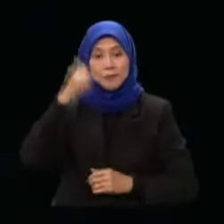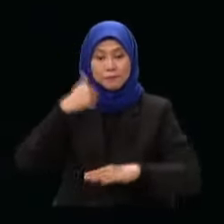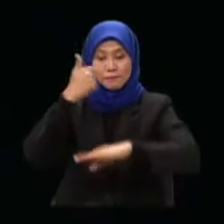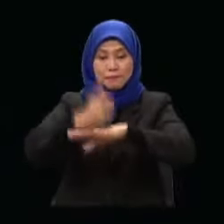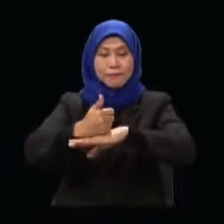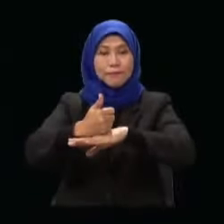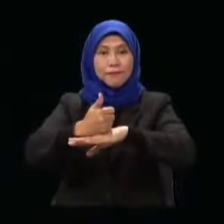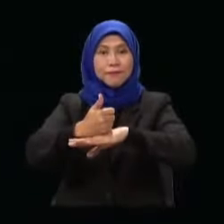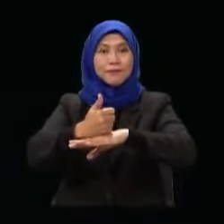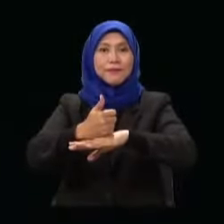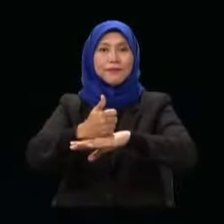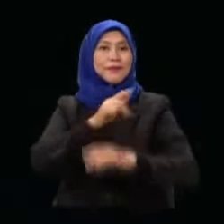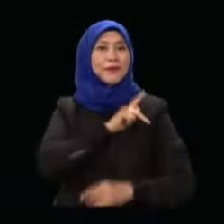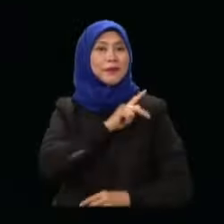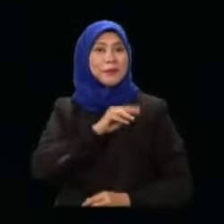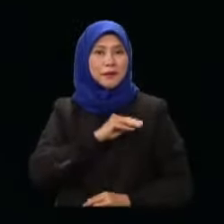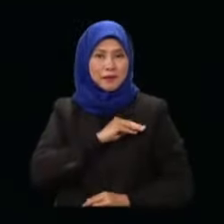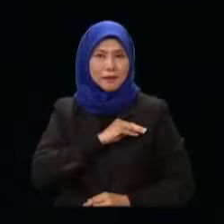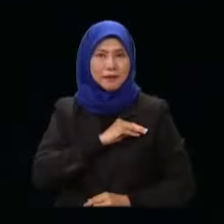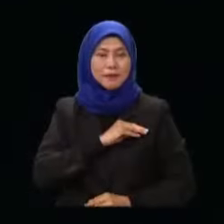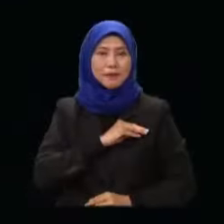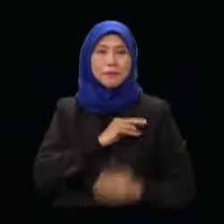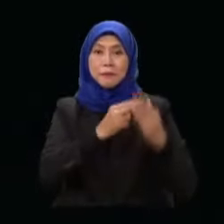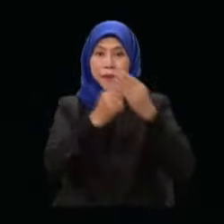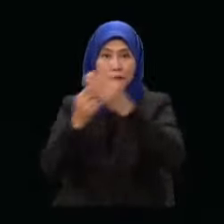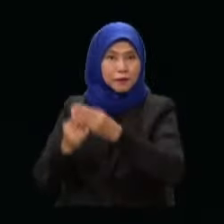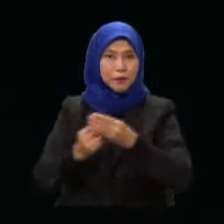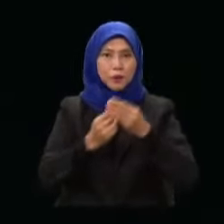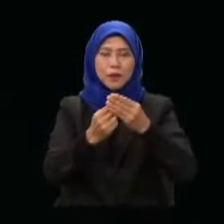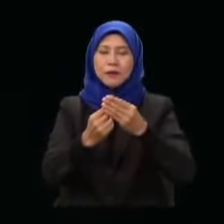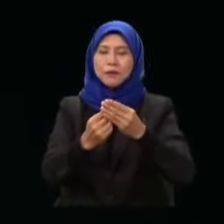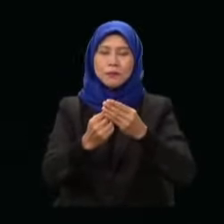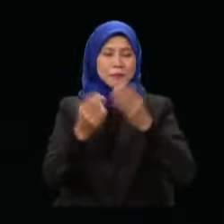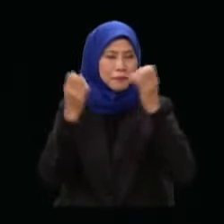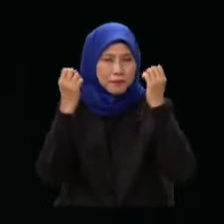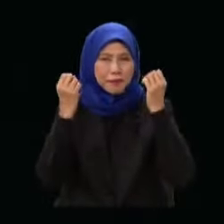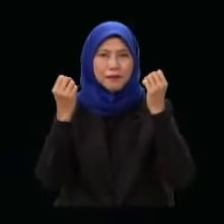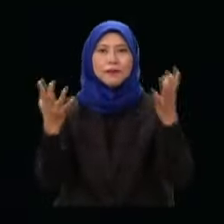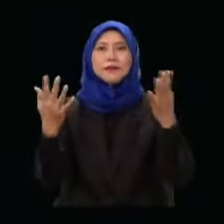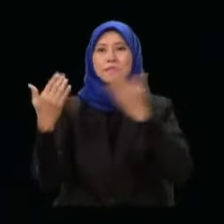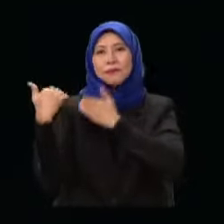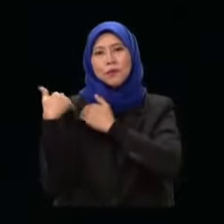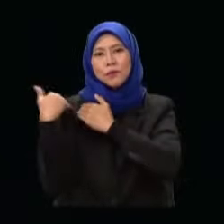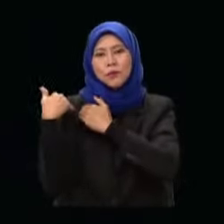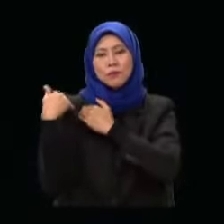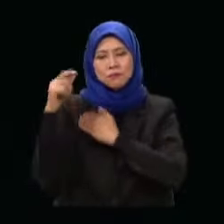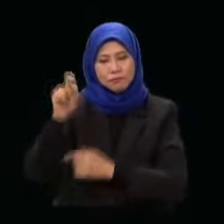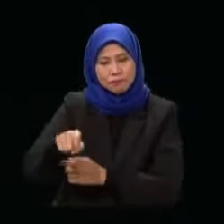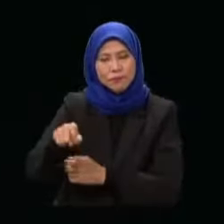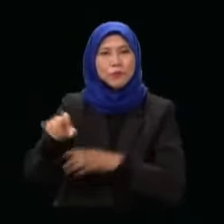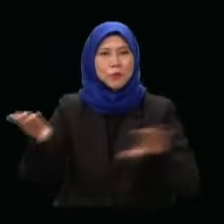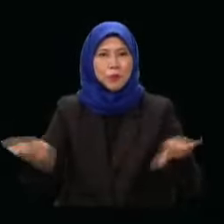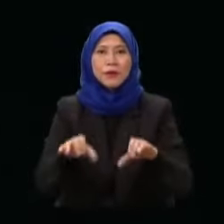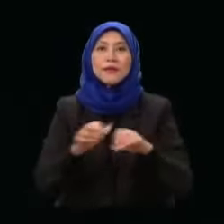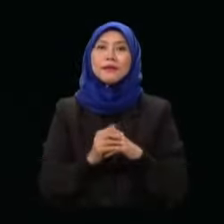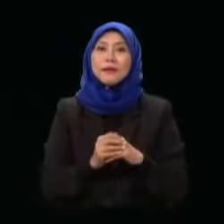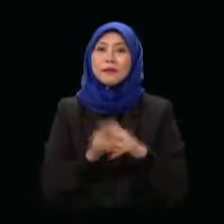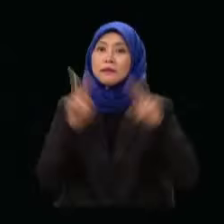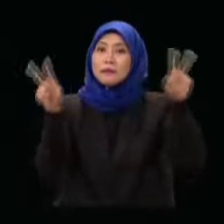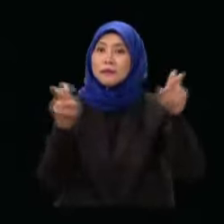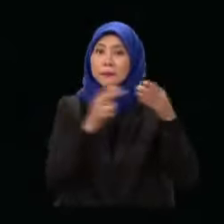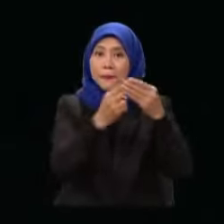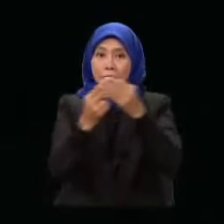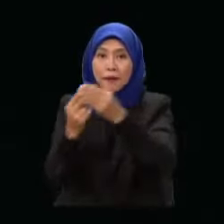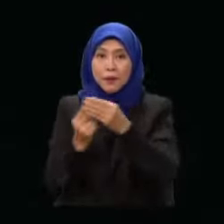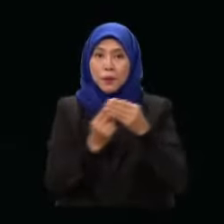diwujudkan kembali Kementerian ini sebenarnya banyak sangat tanggung jawab dulu dilaksanakan walaupun kita membicarakan soal perpaduan saja